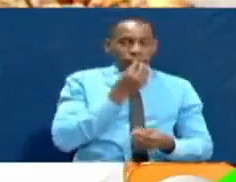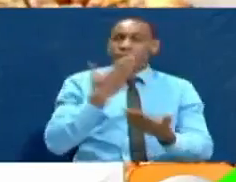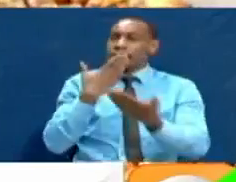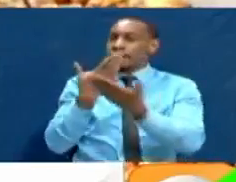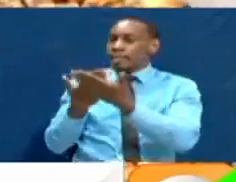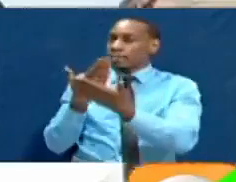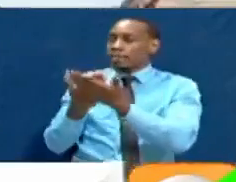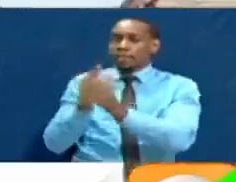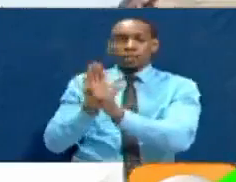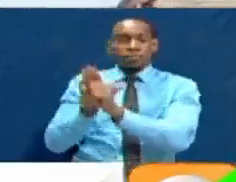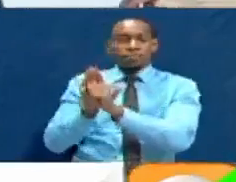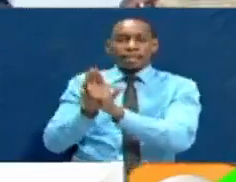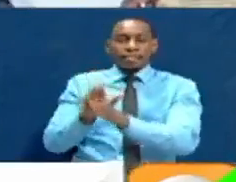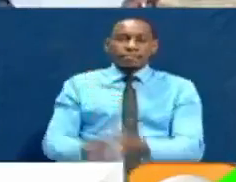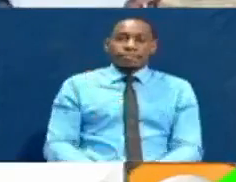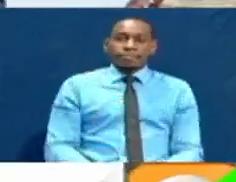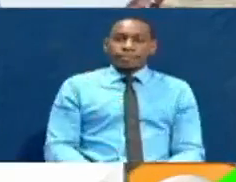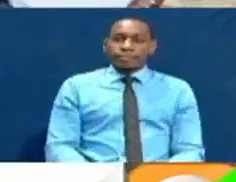Tunashukuru sana.